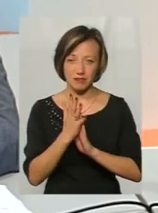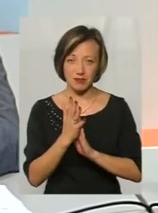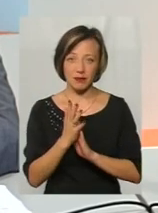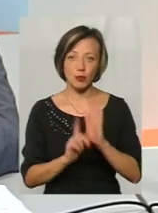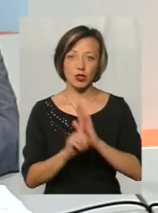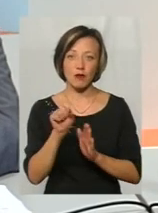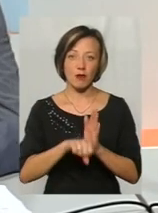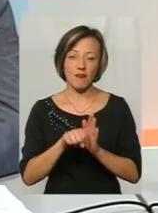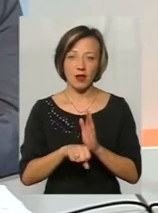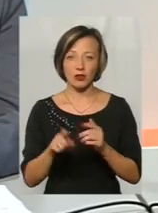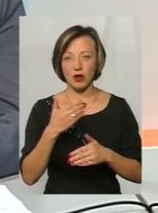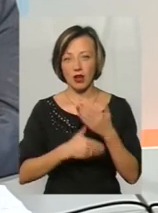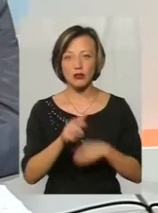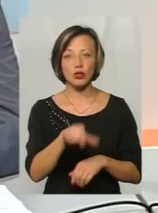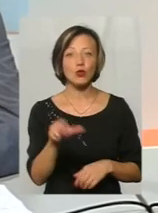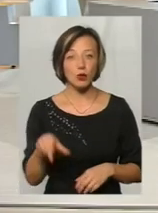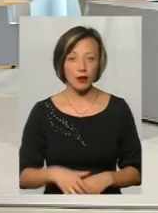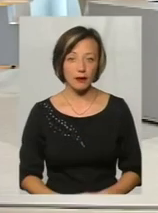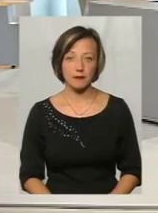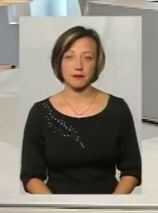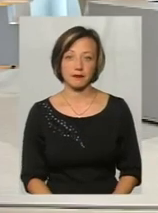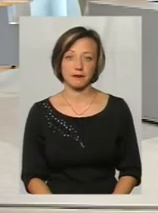почне вбивати чи калічити людей.